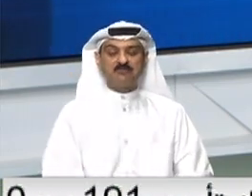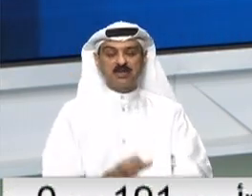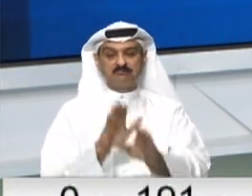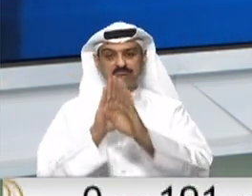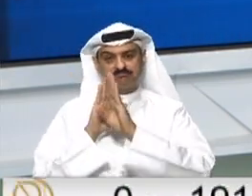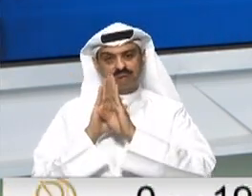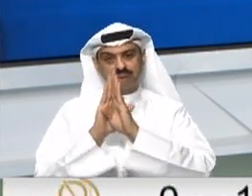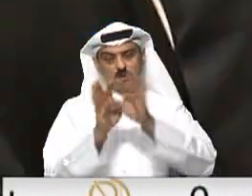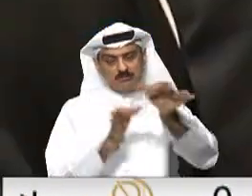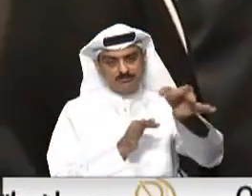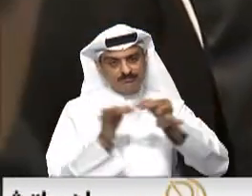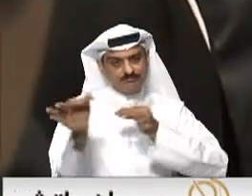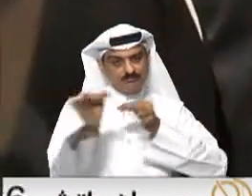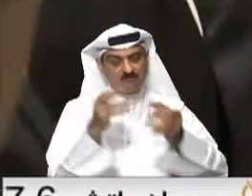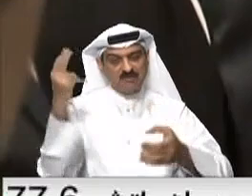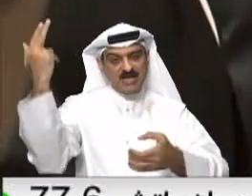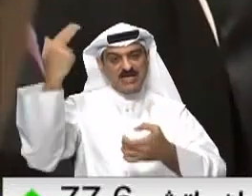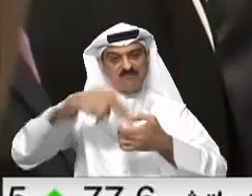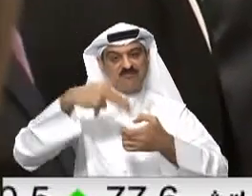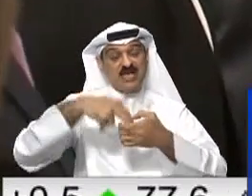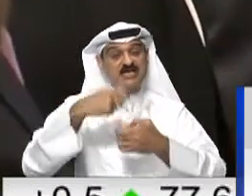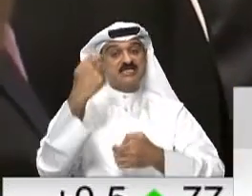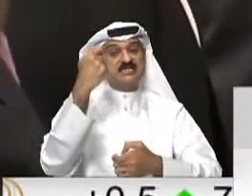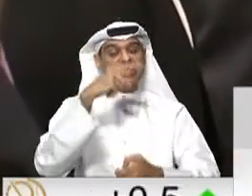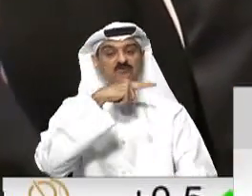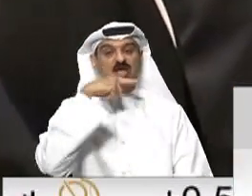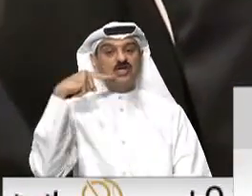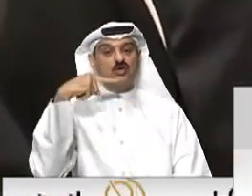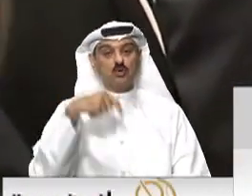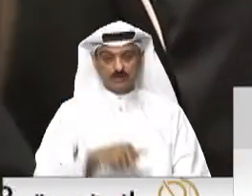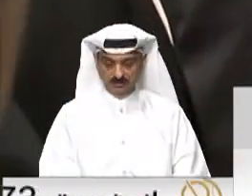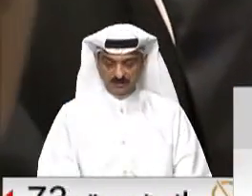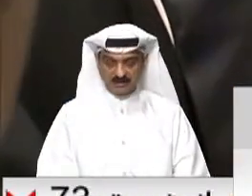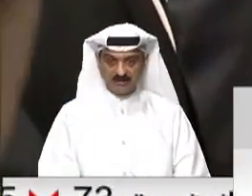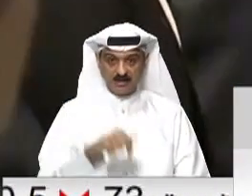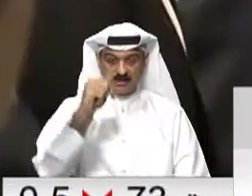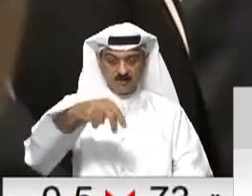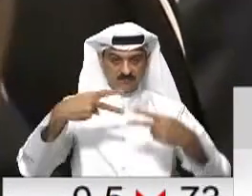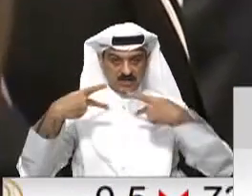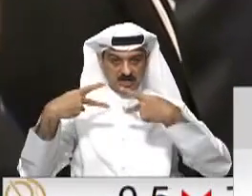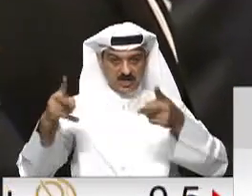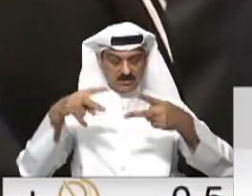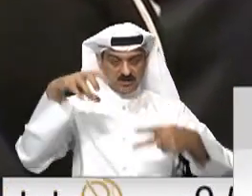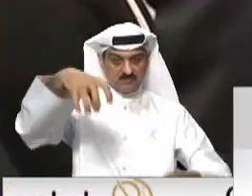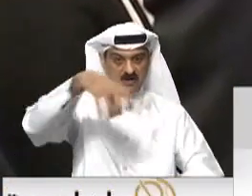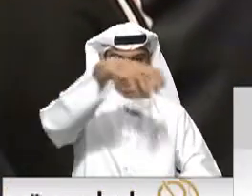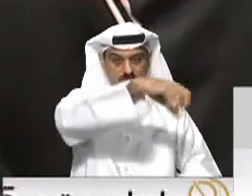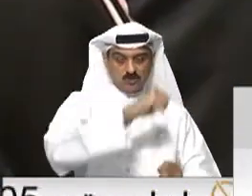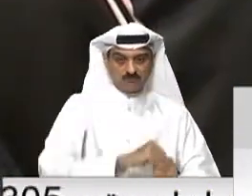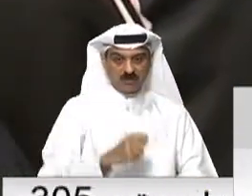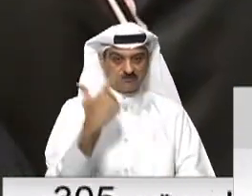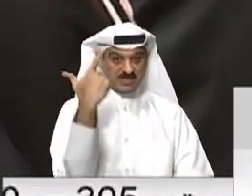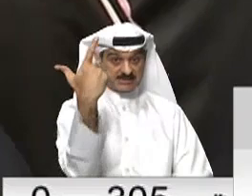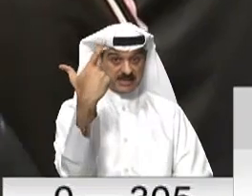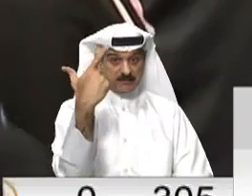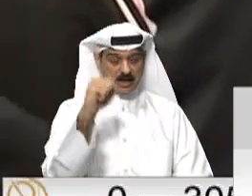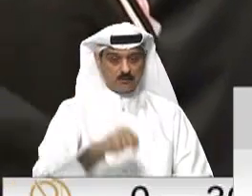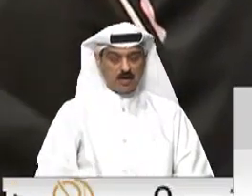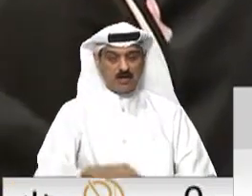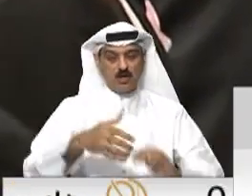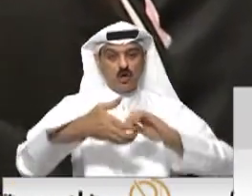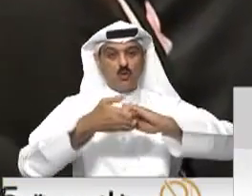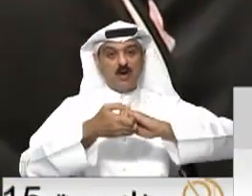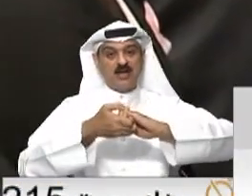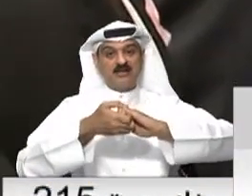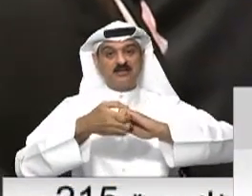التحايل على قيود الاسعار المفروضه على الطاقه الروسيه حيث اتفقت مجموعه السابع والاتحاد الاوروبي على فرض السقف سعري